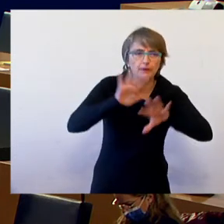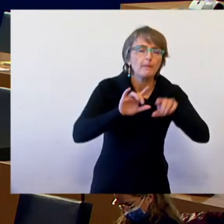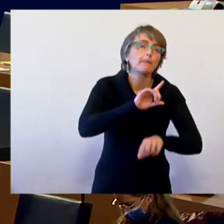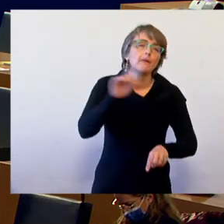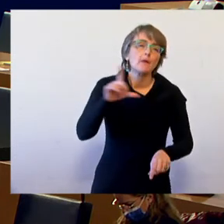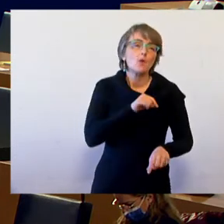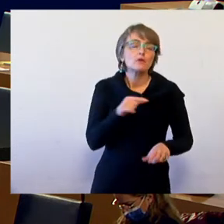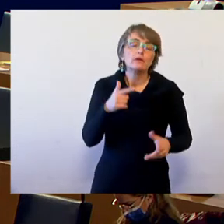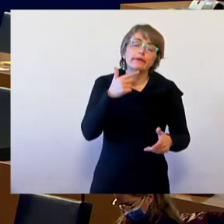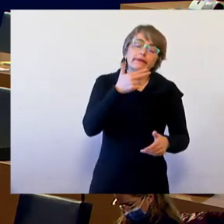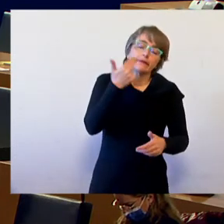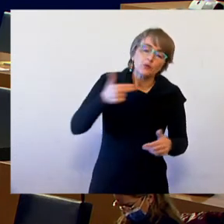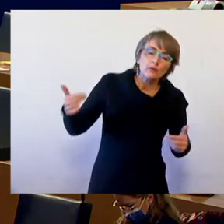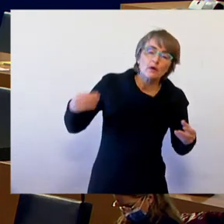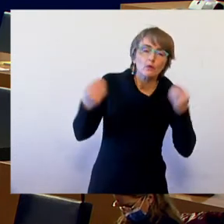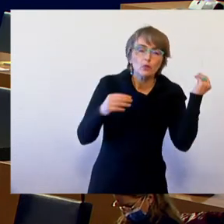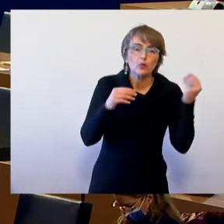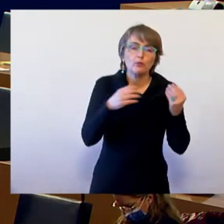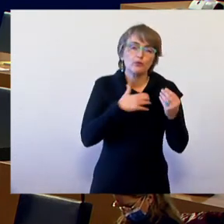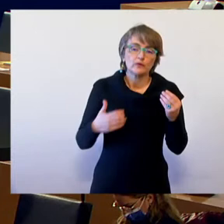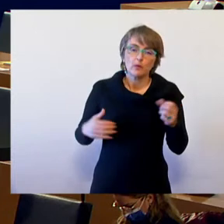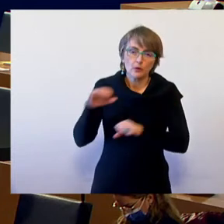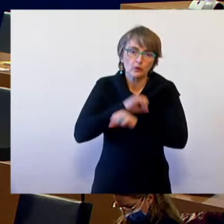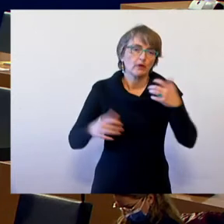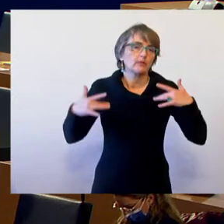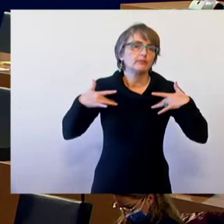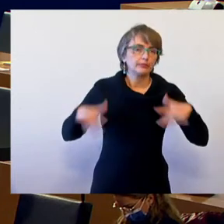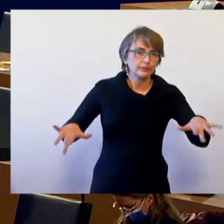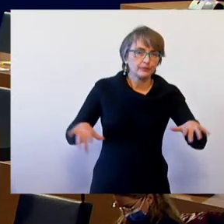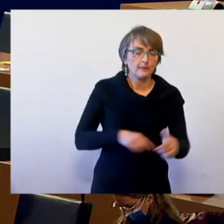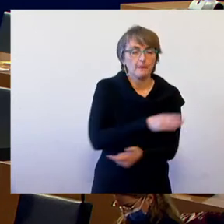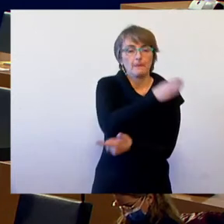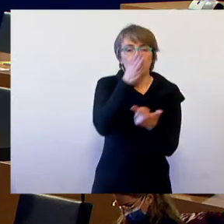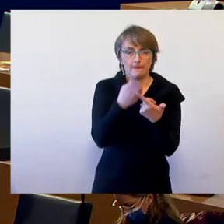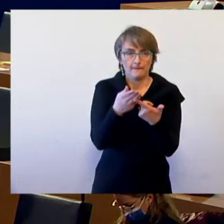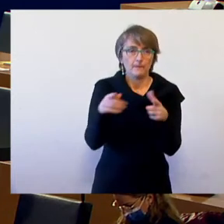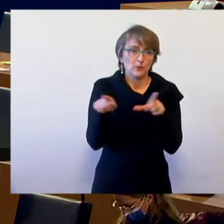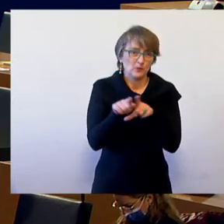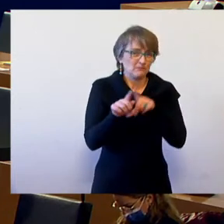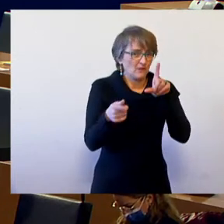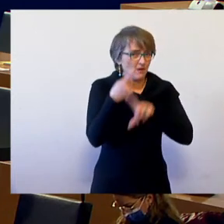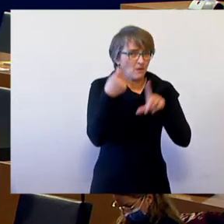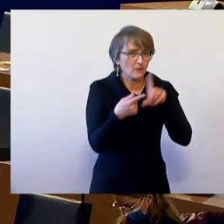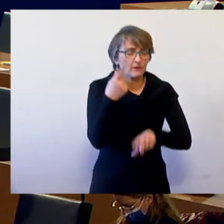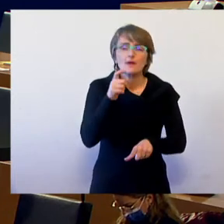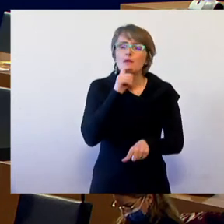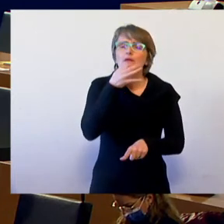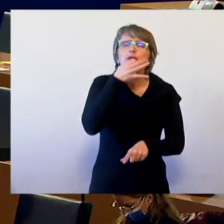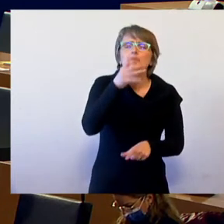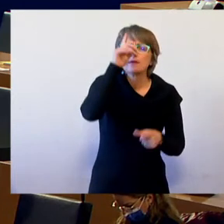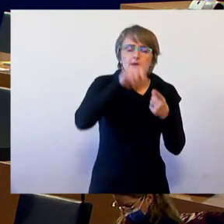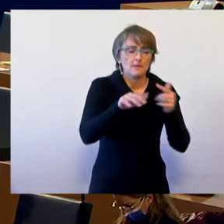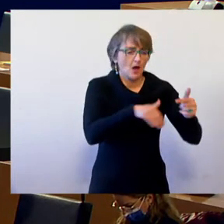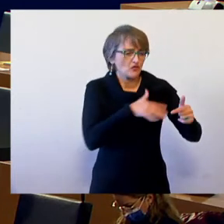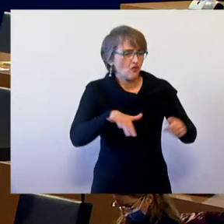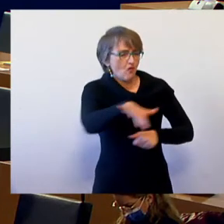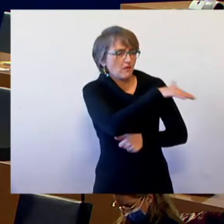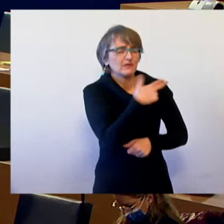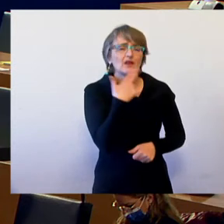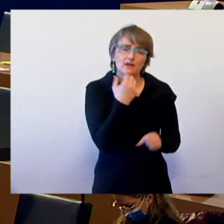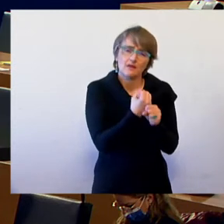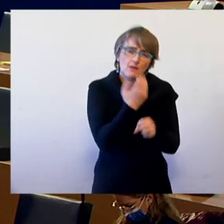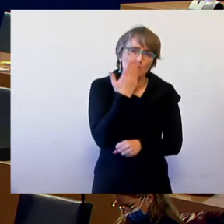nationale dans ce genre de choses-là. Ensuite, évidemment, et c'est très important, et on parlait de la qualité du travail de nos agents, et je pense